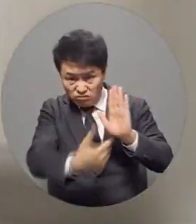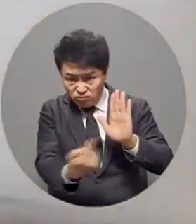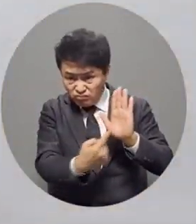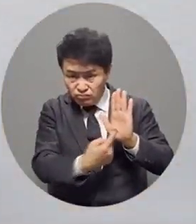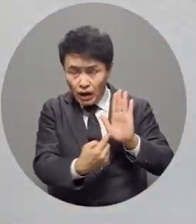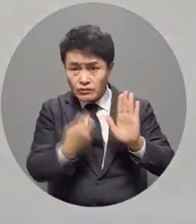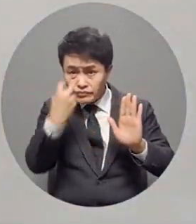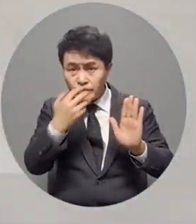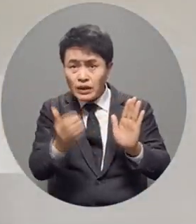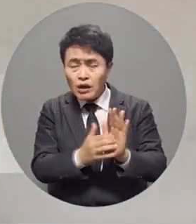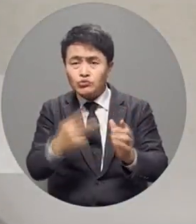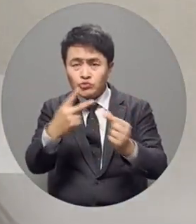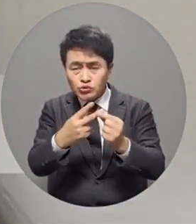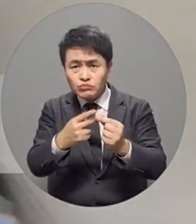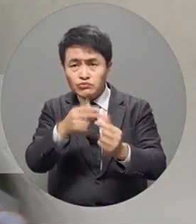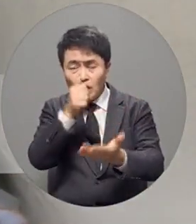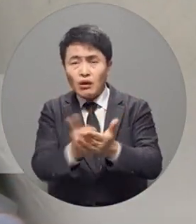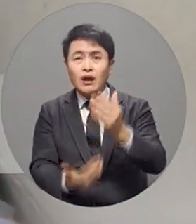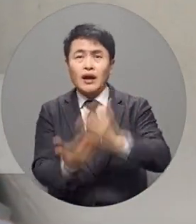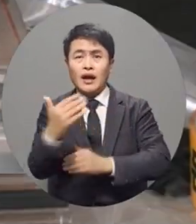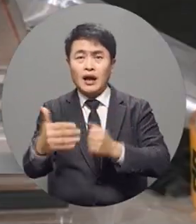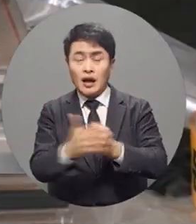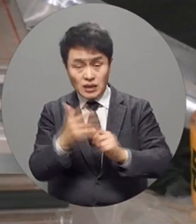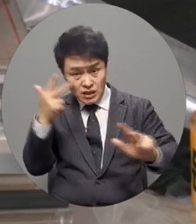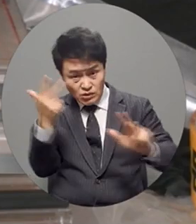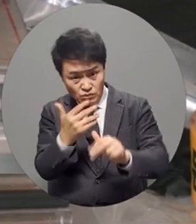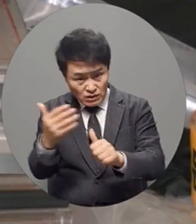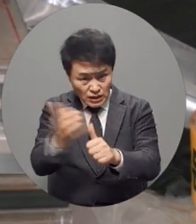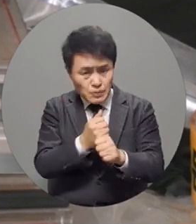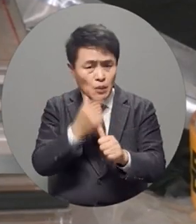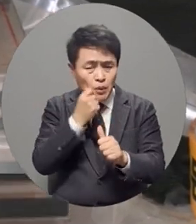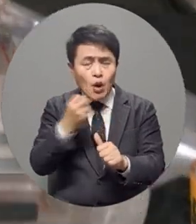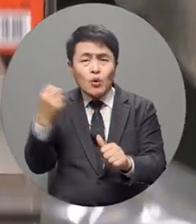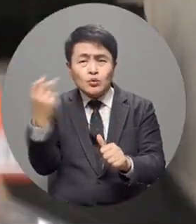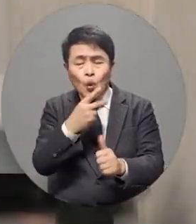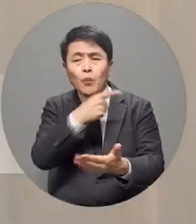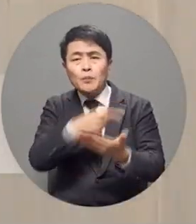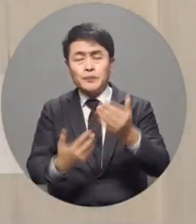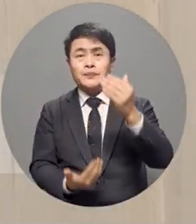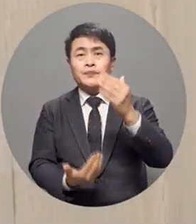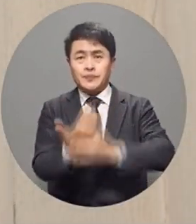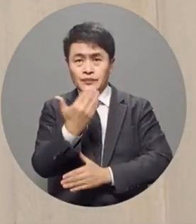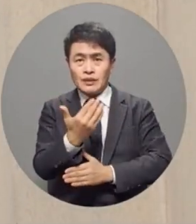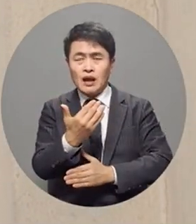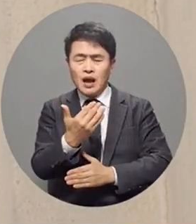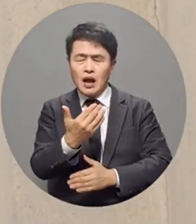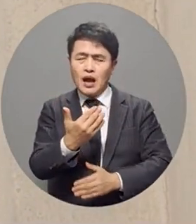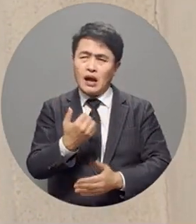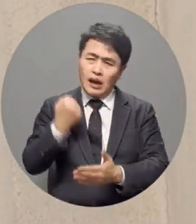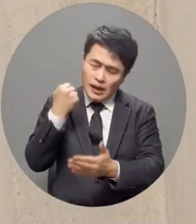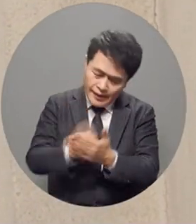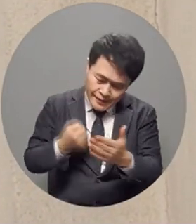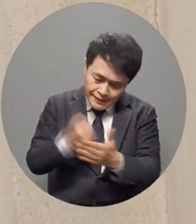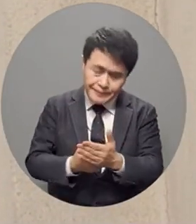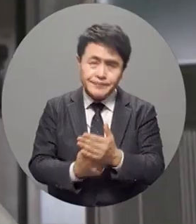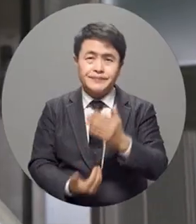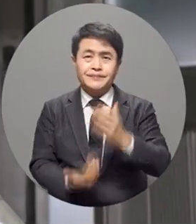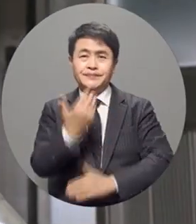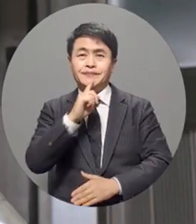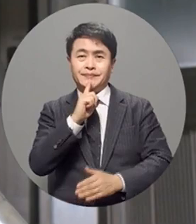알려졌습니다. 일주일 가까이 경찰이 범인을 잡지 못해 또 다른 피해자가 발생했다는 격한 안타까움이 터져